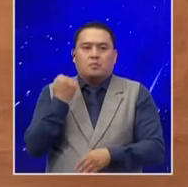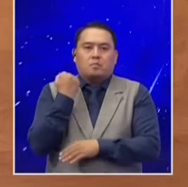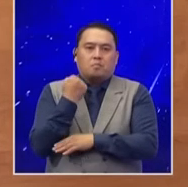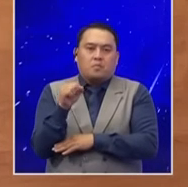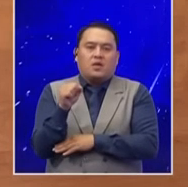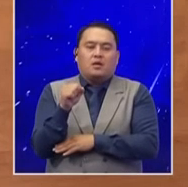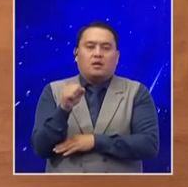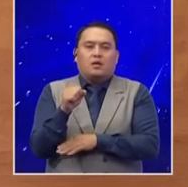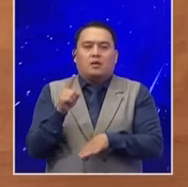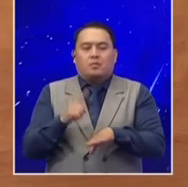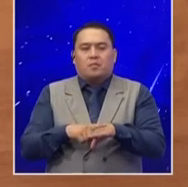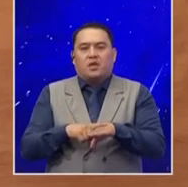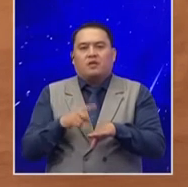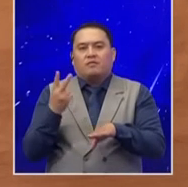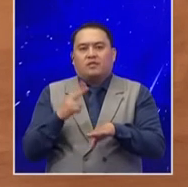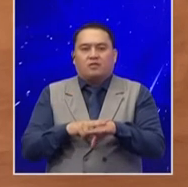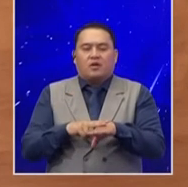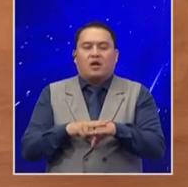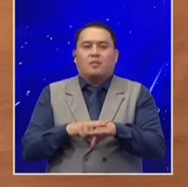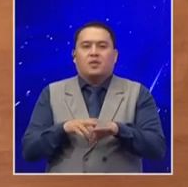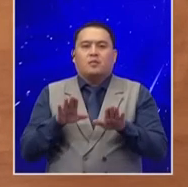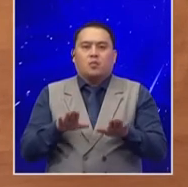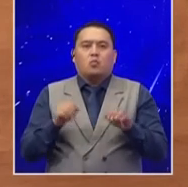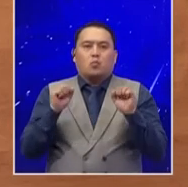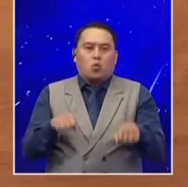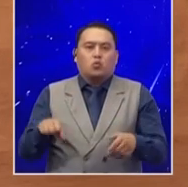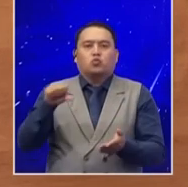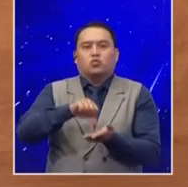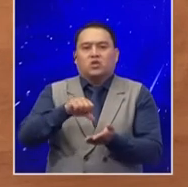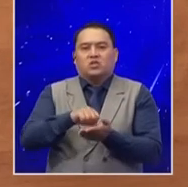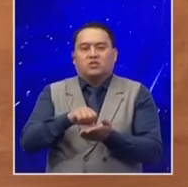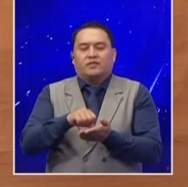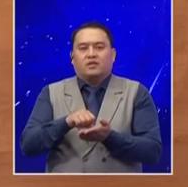первые две команды могут поехать на